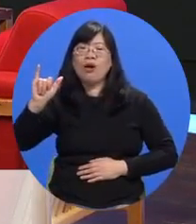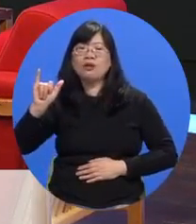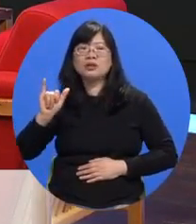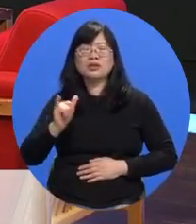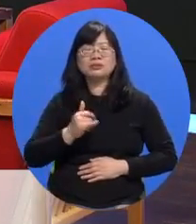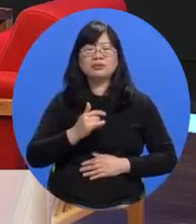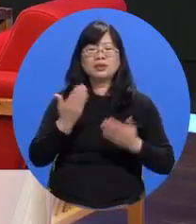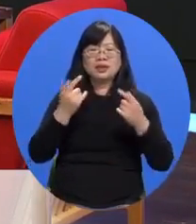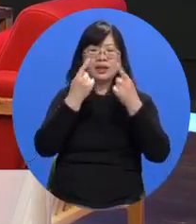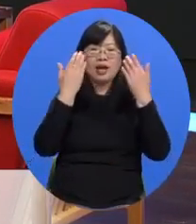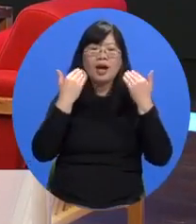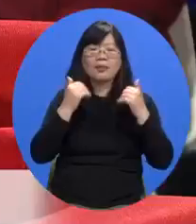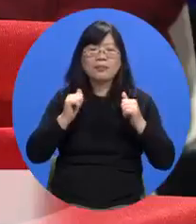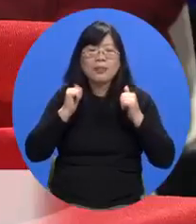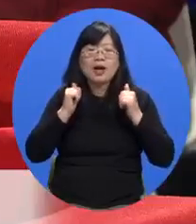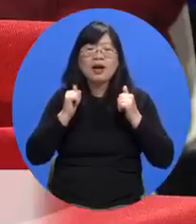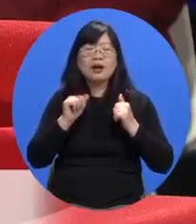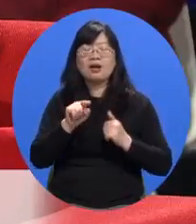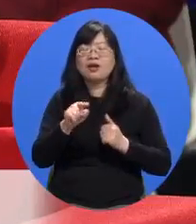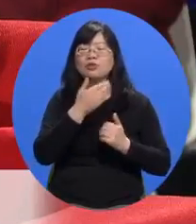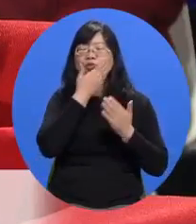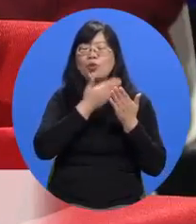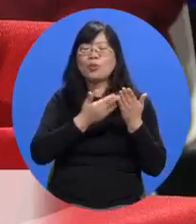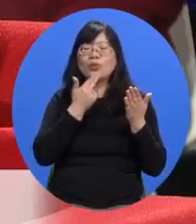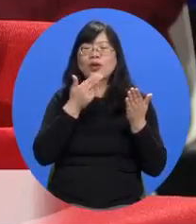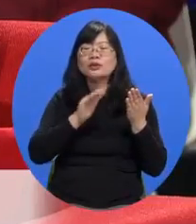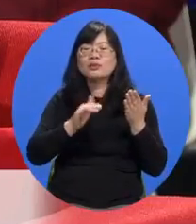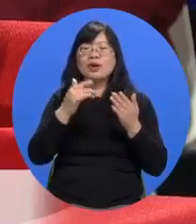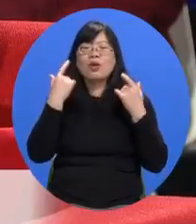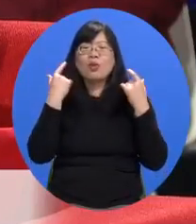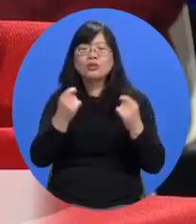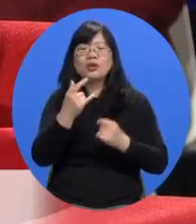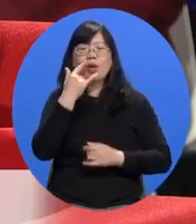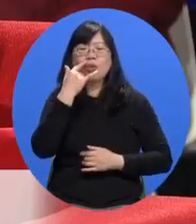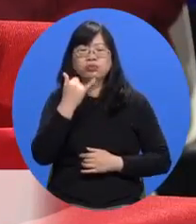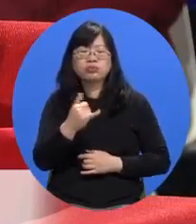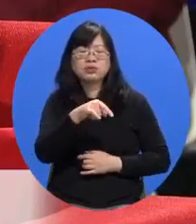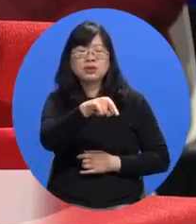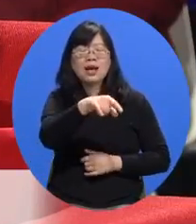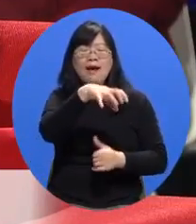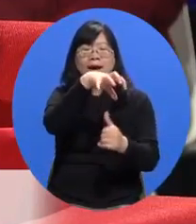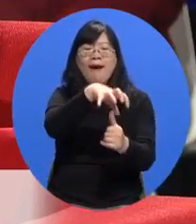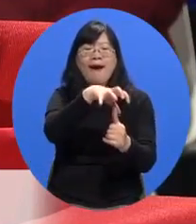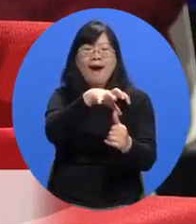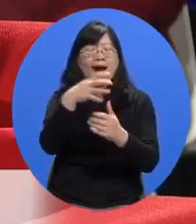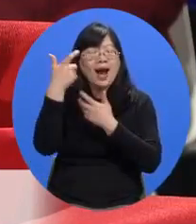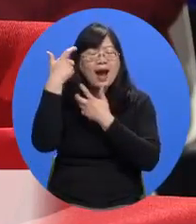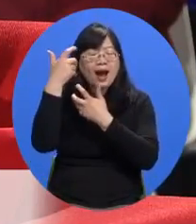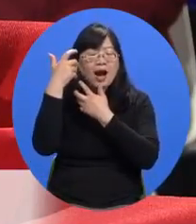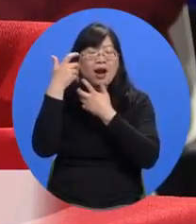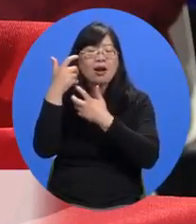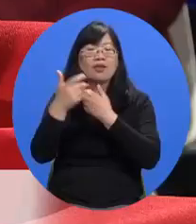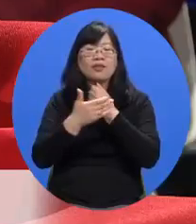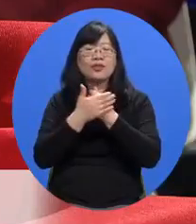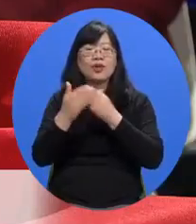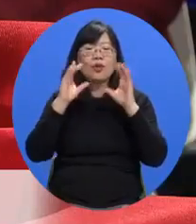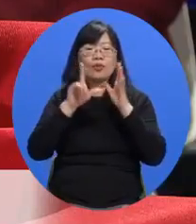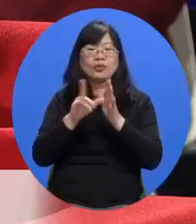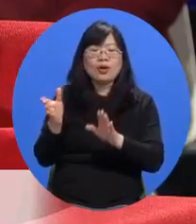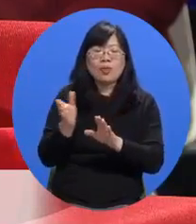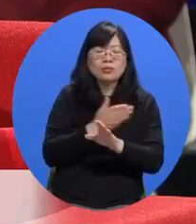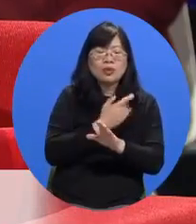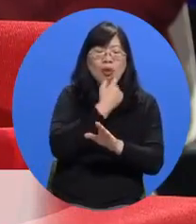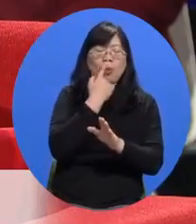않았다고 말씀을 하셨거든요. 그런데도 학부모님들은 여전히 거기에 매여 있으세요. 그래서 아이들이 어려서부터 반드시 본인이